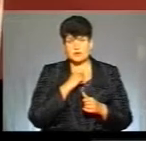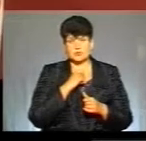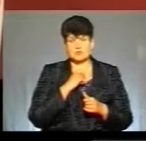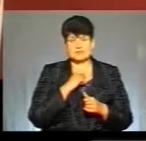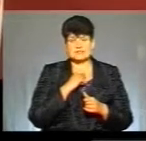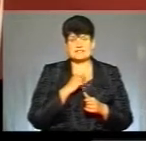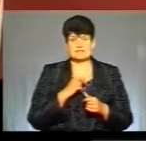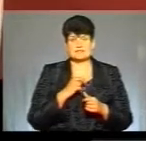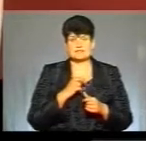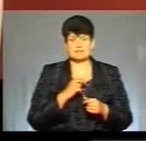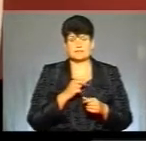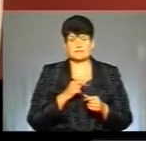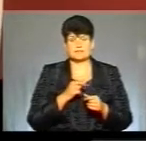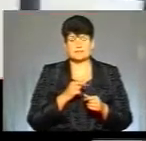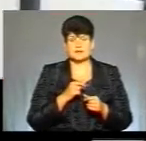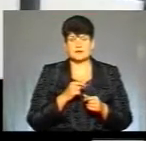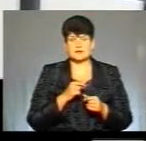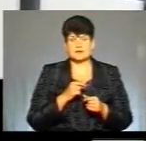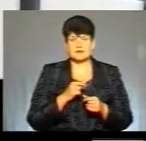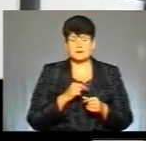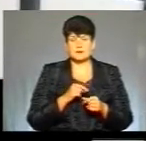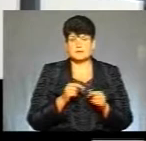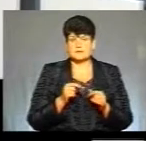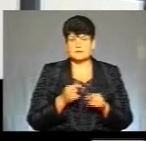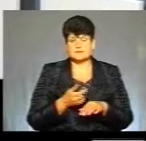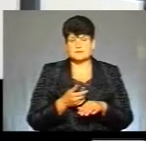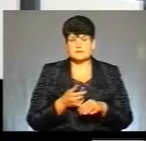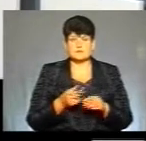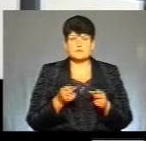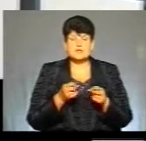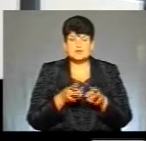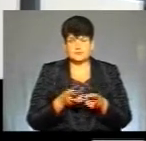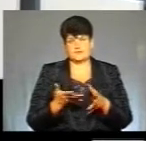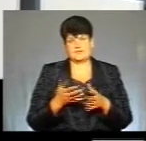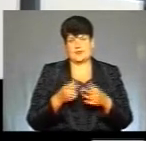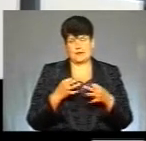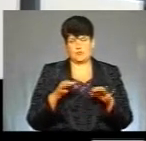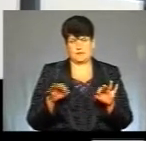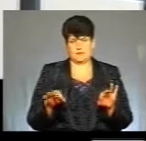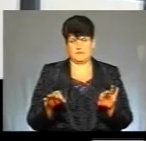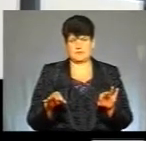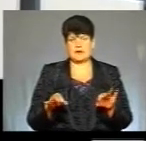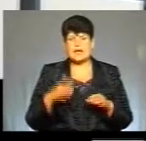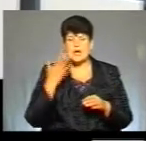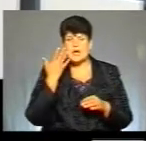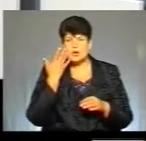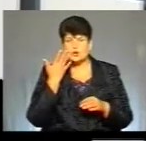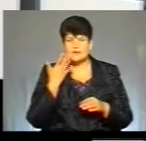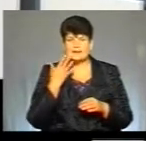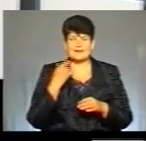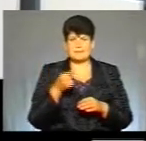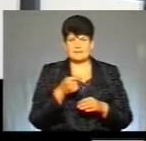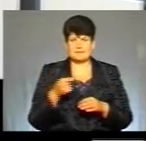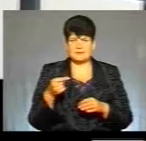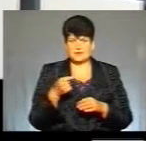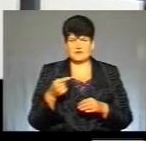вразливою демократією. Так, і ще я хотів з вашого дозволу додати, що просто в Україні склалася така ситуація, коли негатив від депутатської